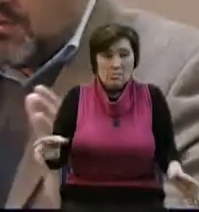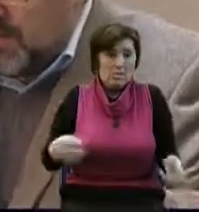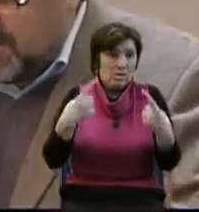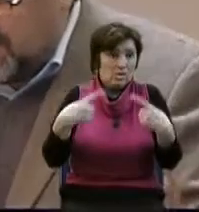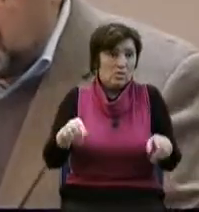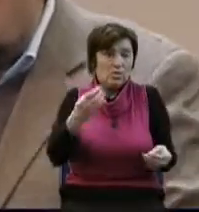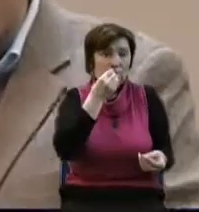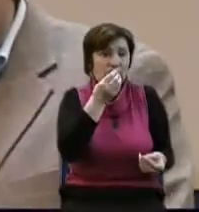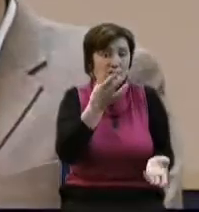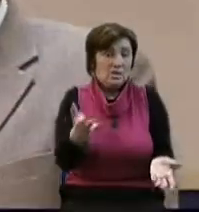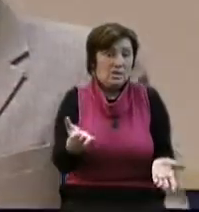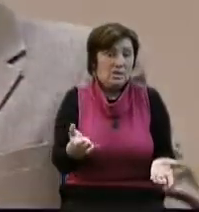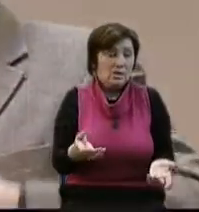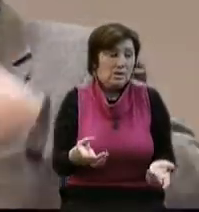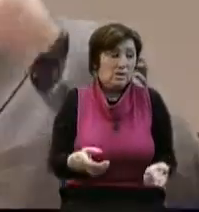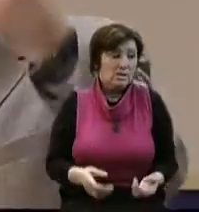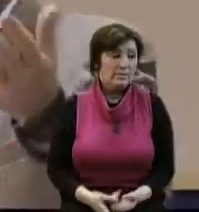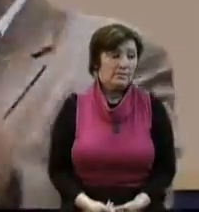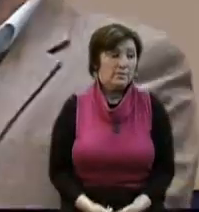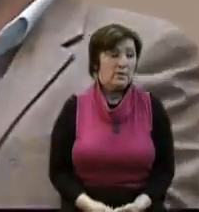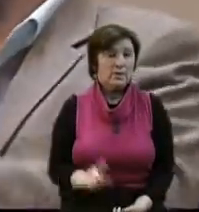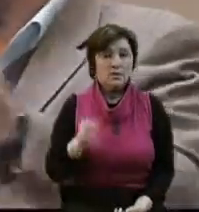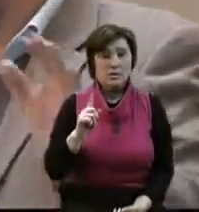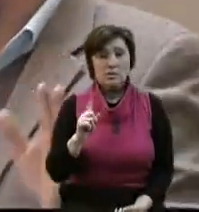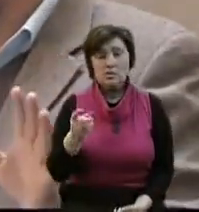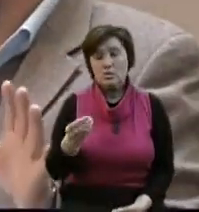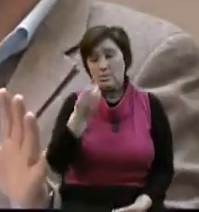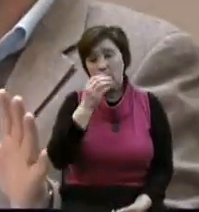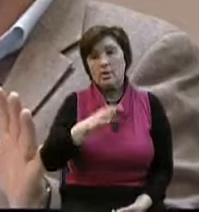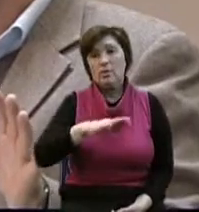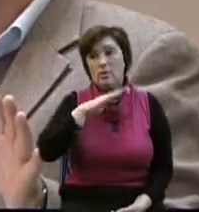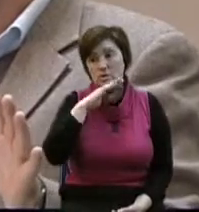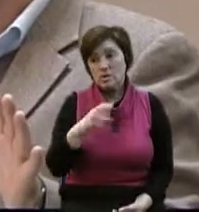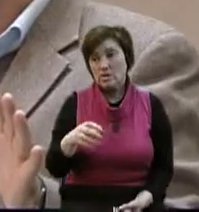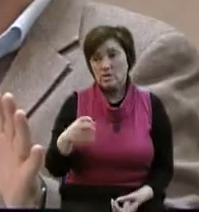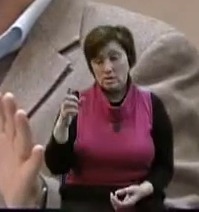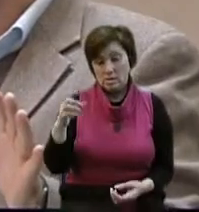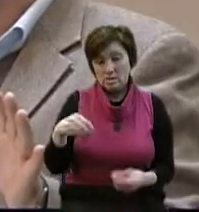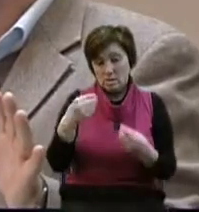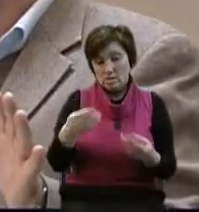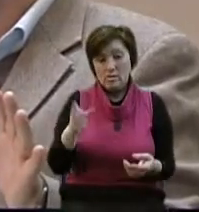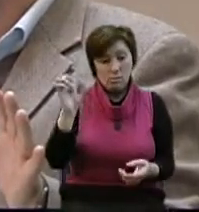и для удовлетворения их голода эта еда была им дана, и Бог не осудил.